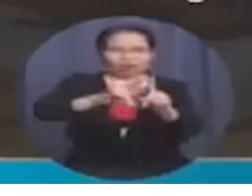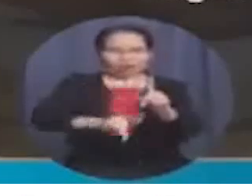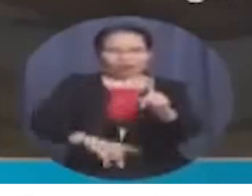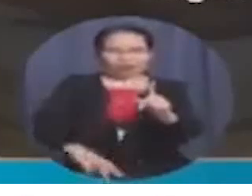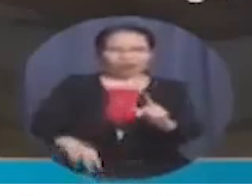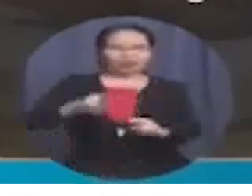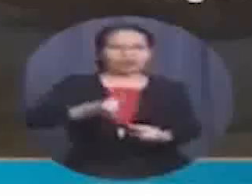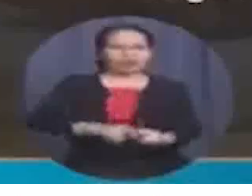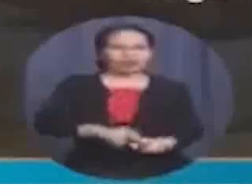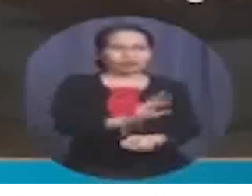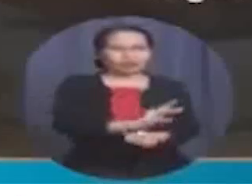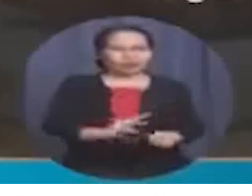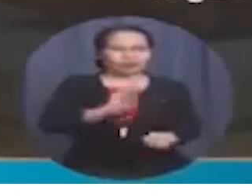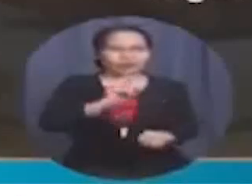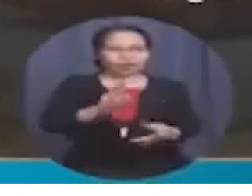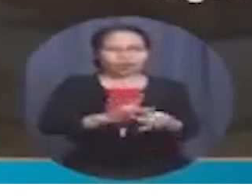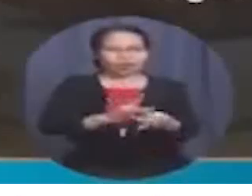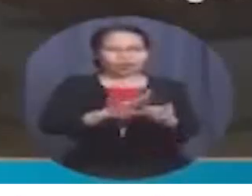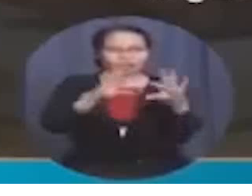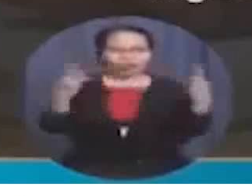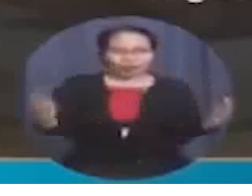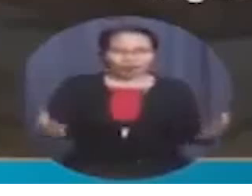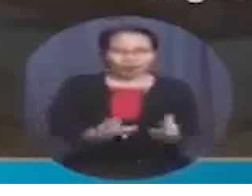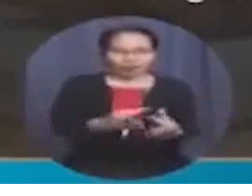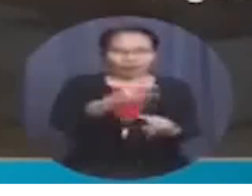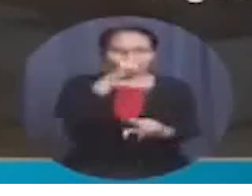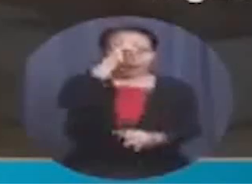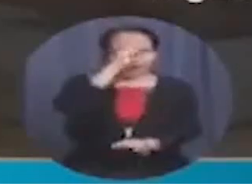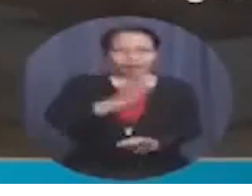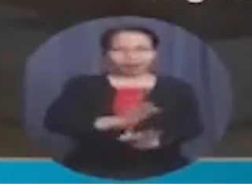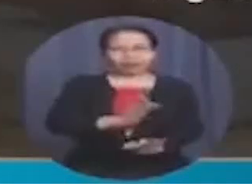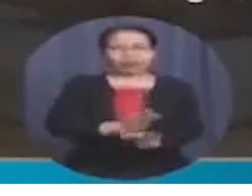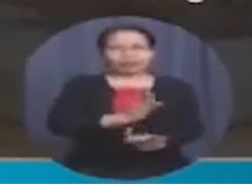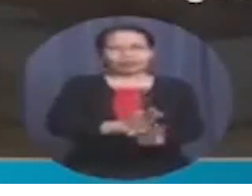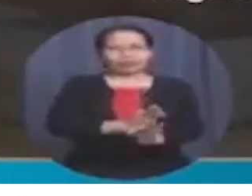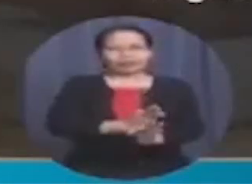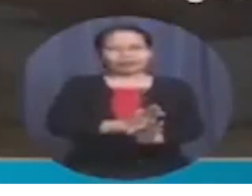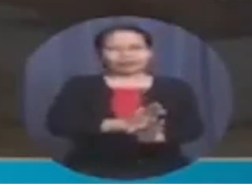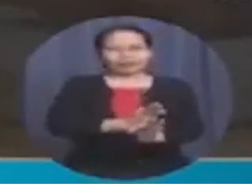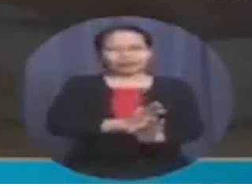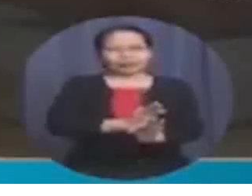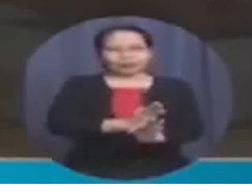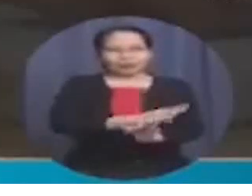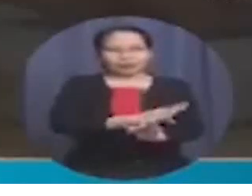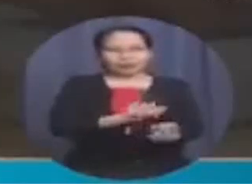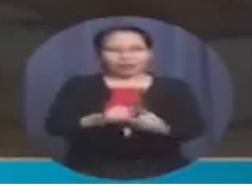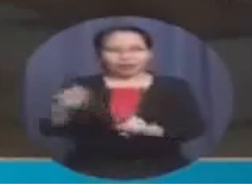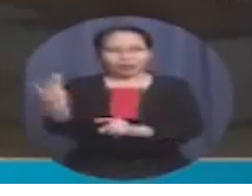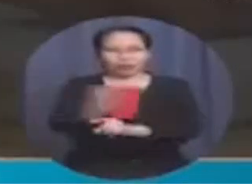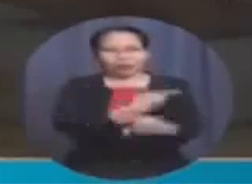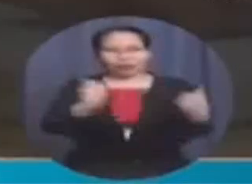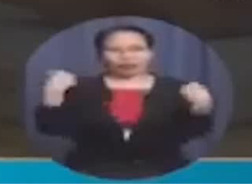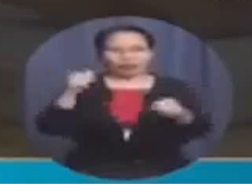na alang niadtong mga kauban nato sa pagtuo. Inya pinagpangkingke